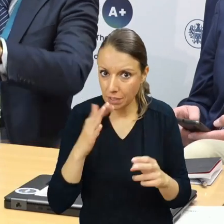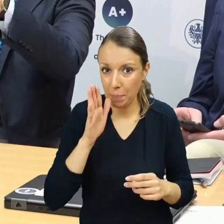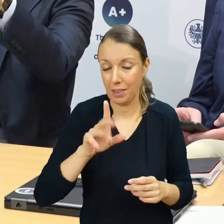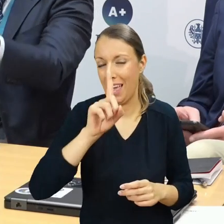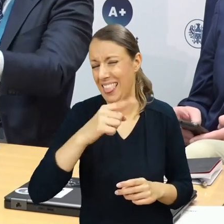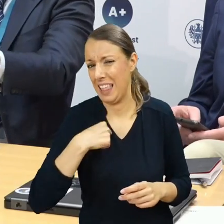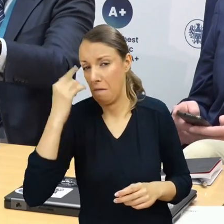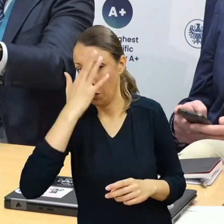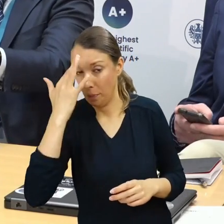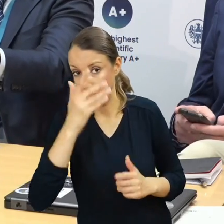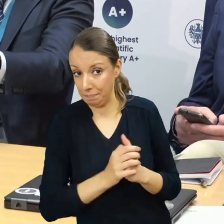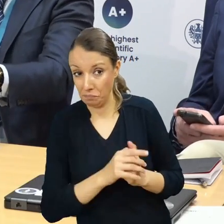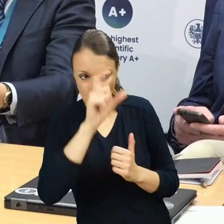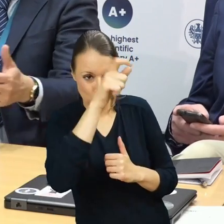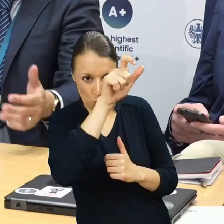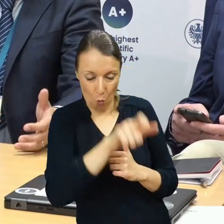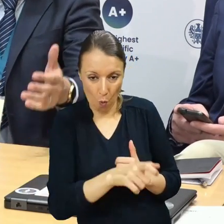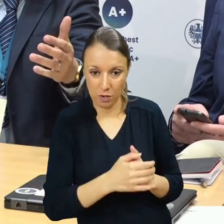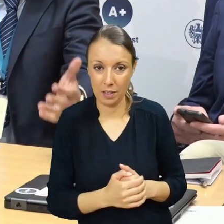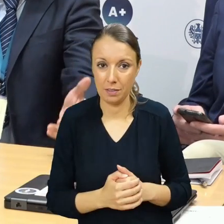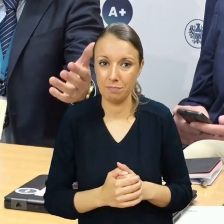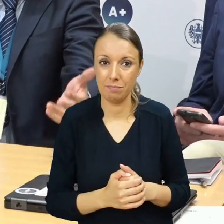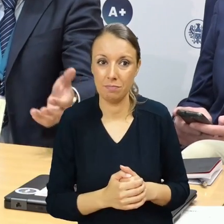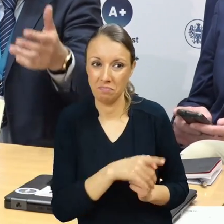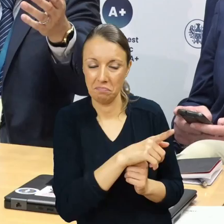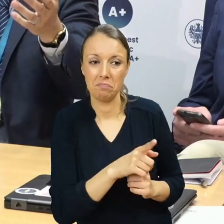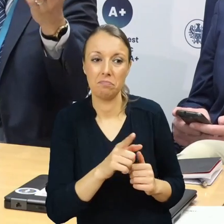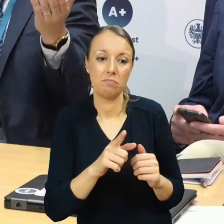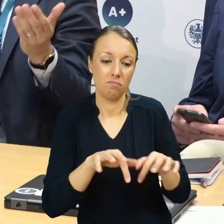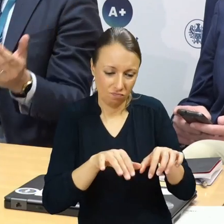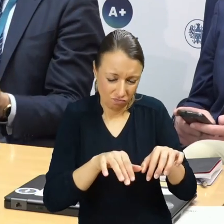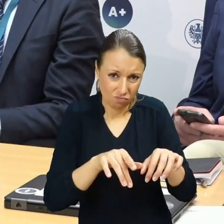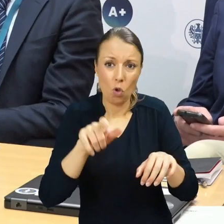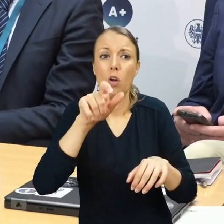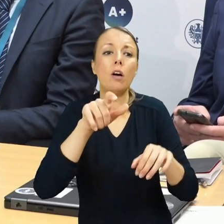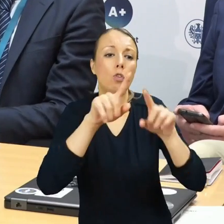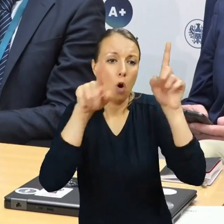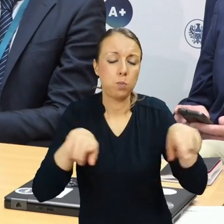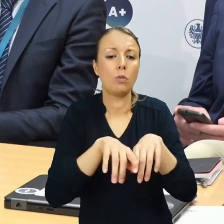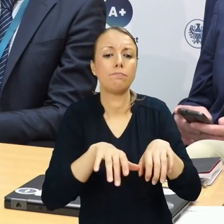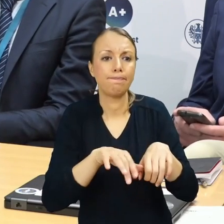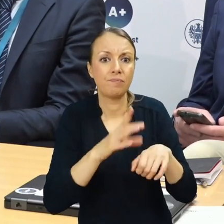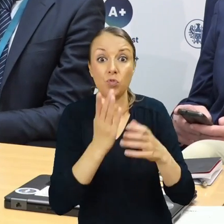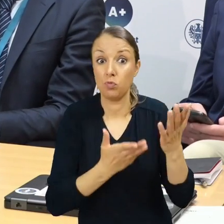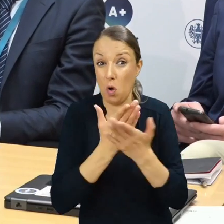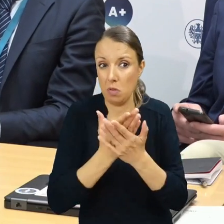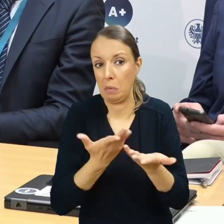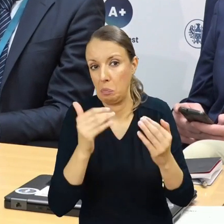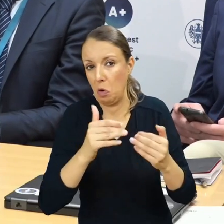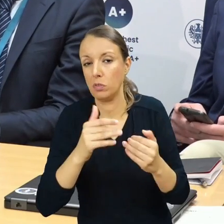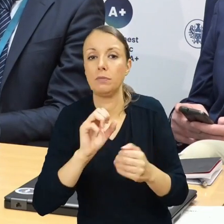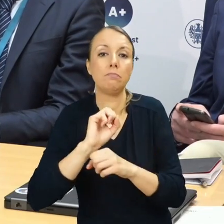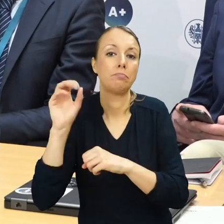człowieka, który staje koniec końców przed komputerem, pisze ten wniosek i pewnego dnia być może przyjdzie do sądu, ja wiem, że on jest